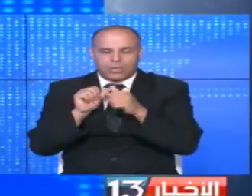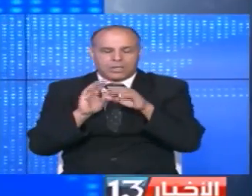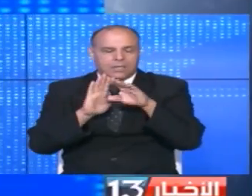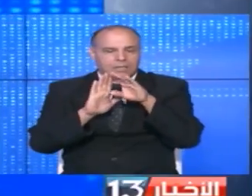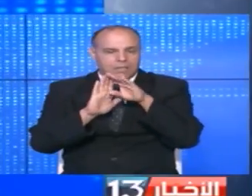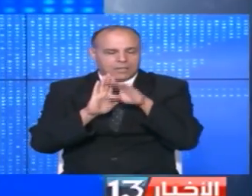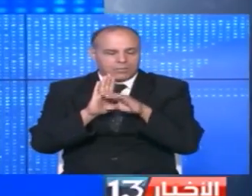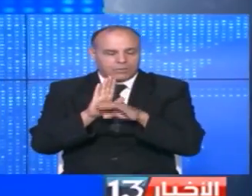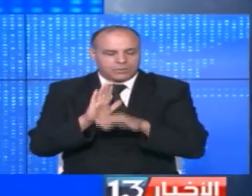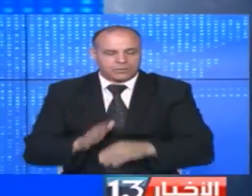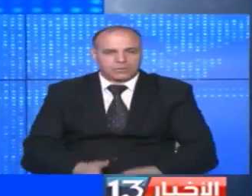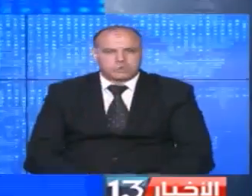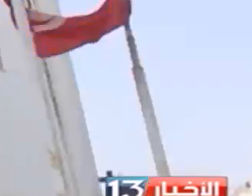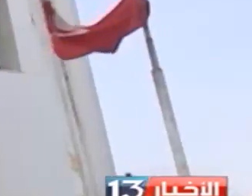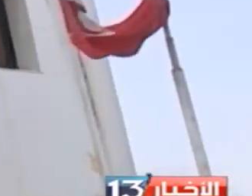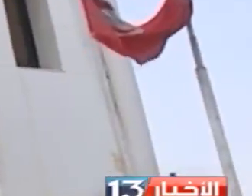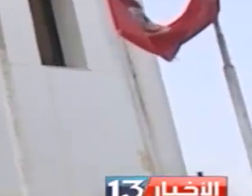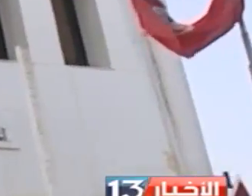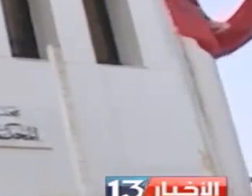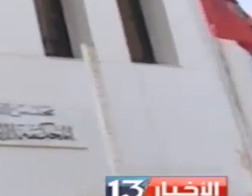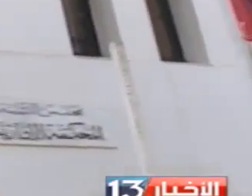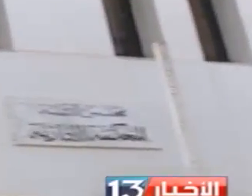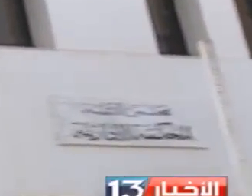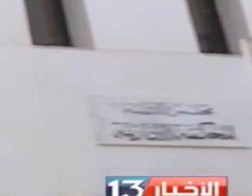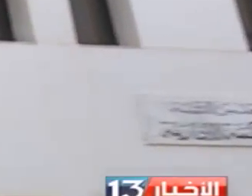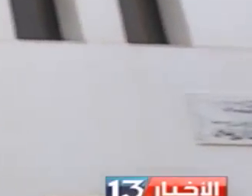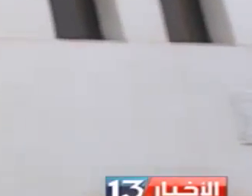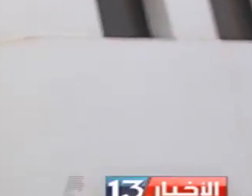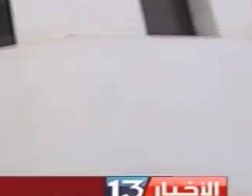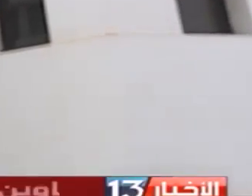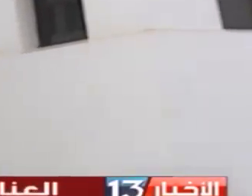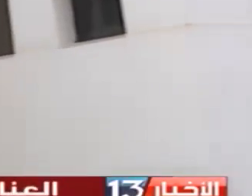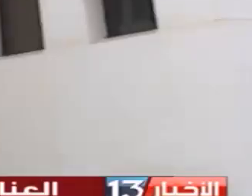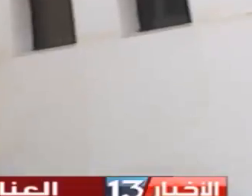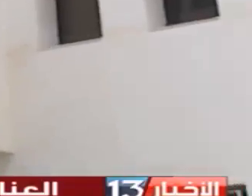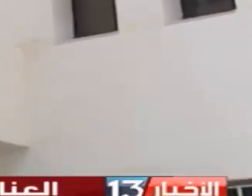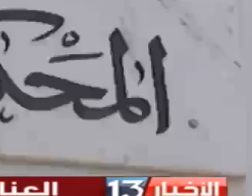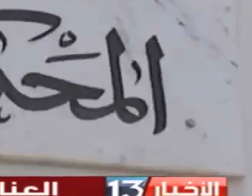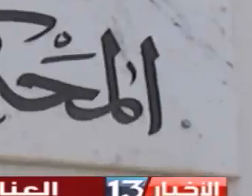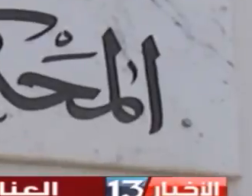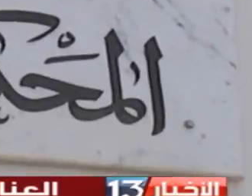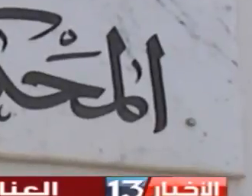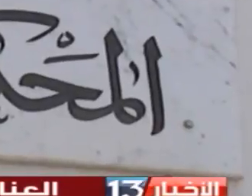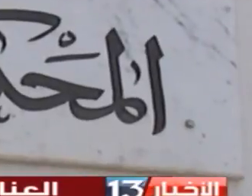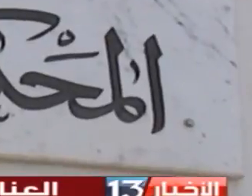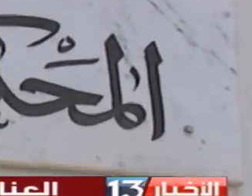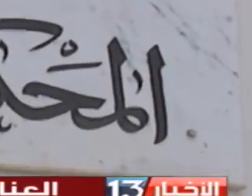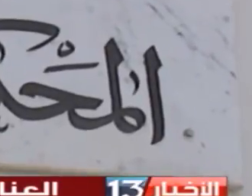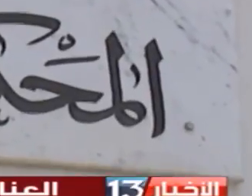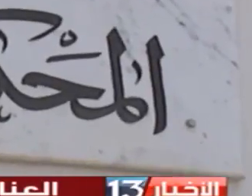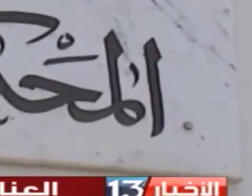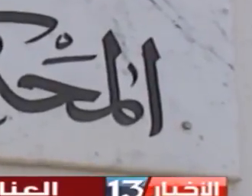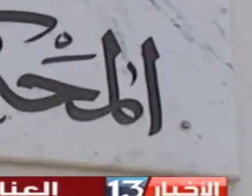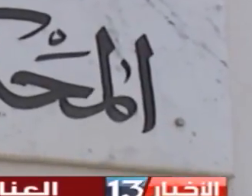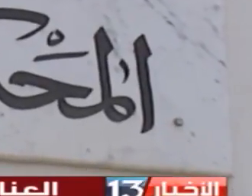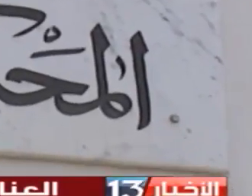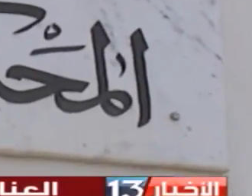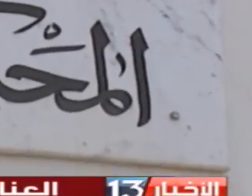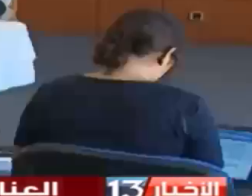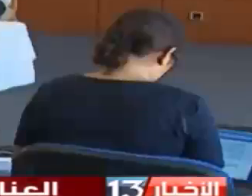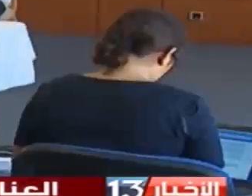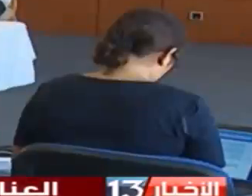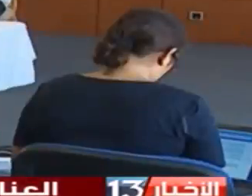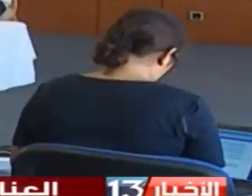جاء فيها في عناوين المحكمه الاداريه ترفض كافه الطعون المقدمه في نتائج الدوري الاول للانتخابات الرئاسيه